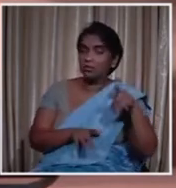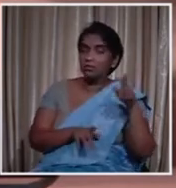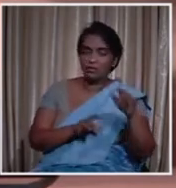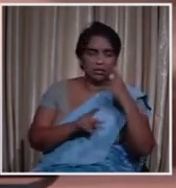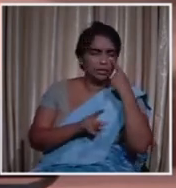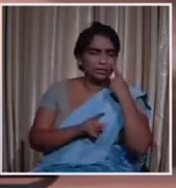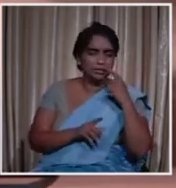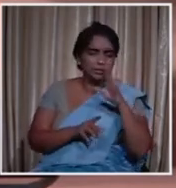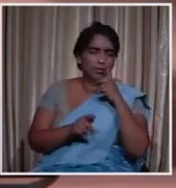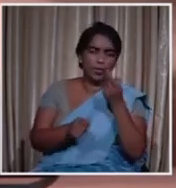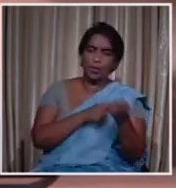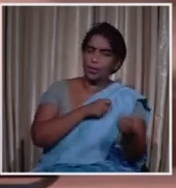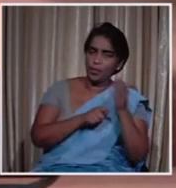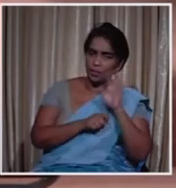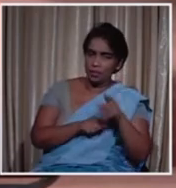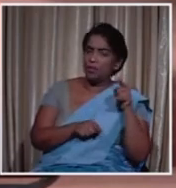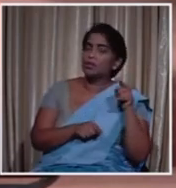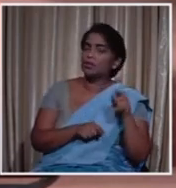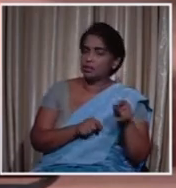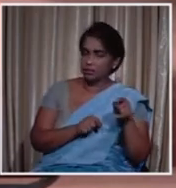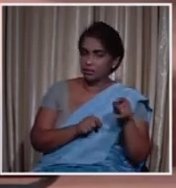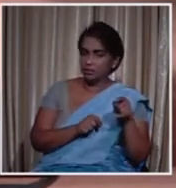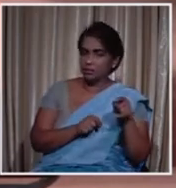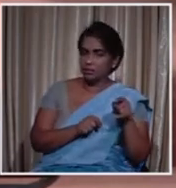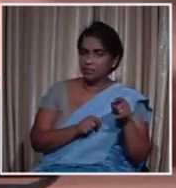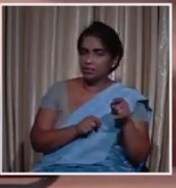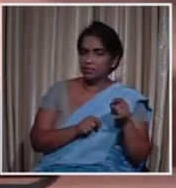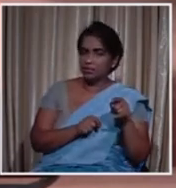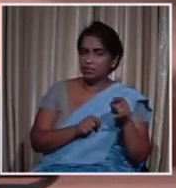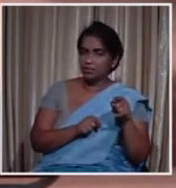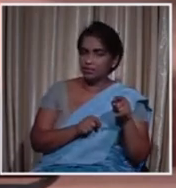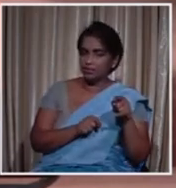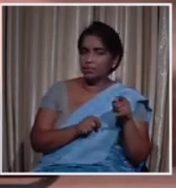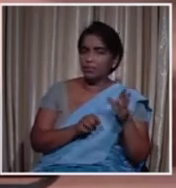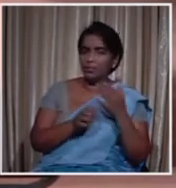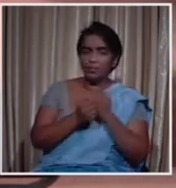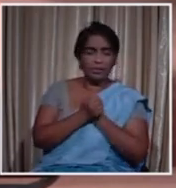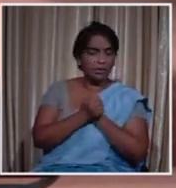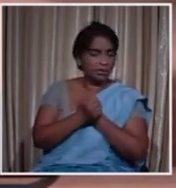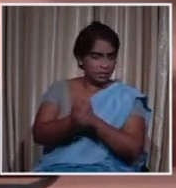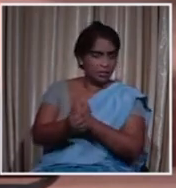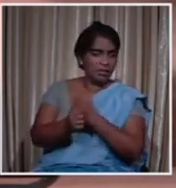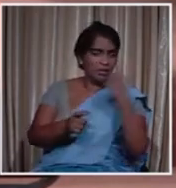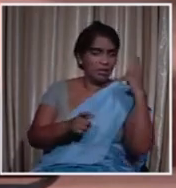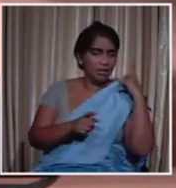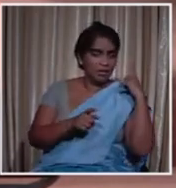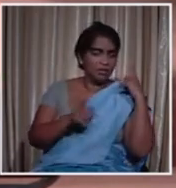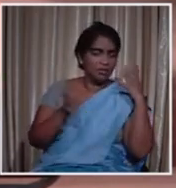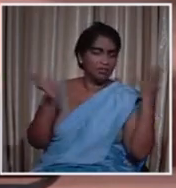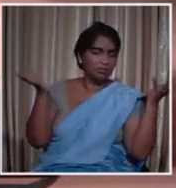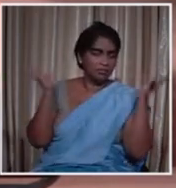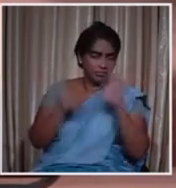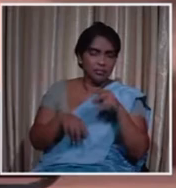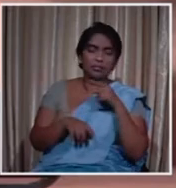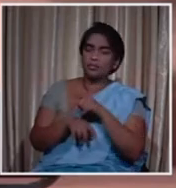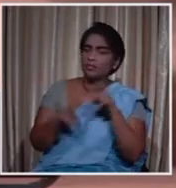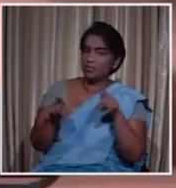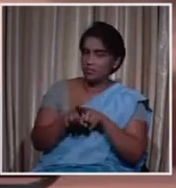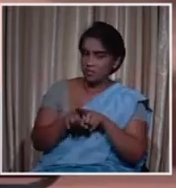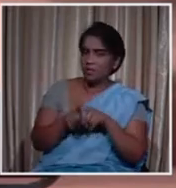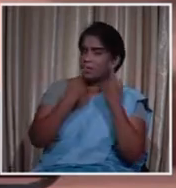நடத்துகிறது. ஒரு திறந்த வழி சிறைச்சாலையில் வடக்கு கிழக்கிலே இராணுவம் குவிக்கப்பட்டு இராணுவத்தினால் காணிகள்